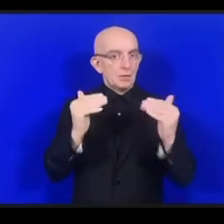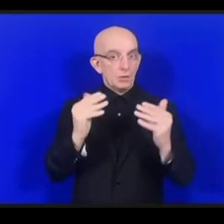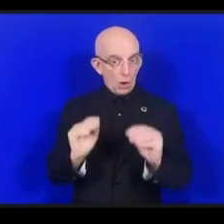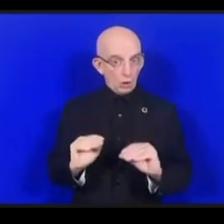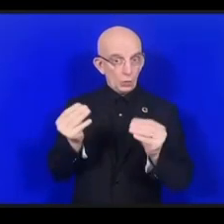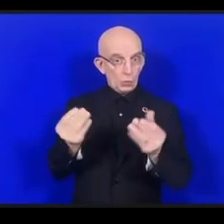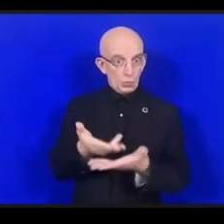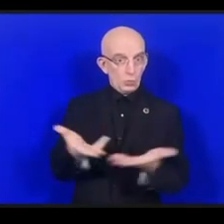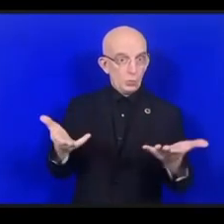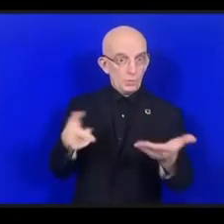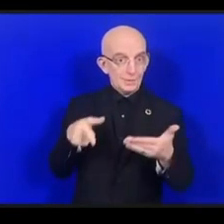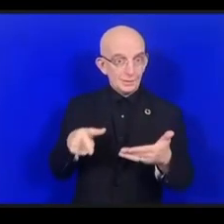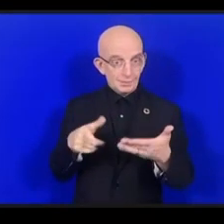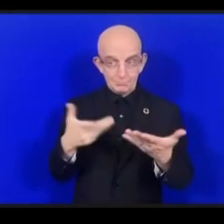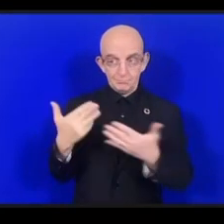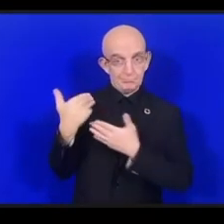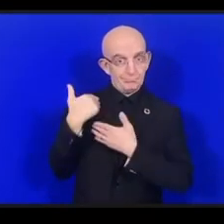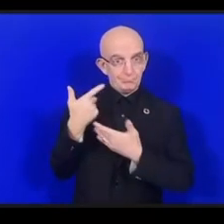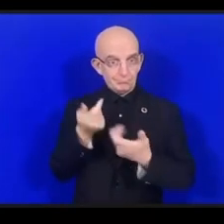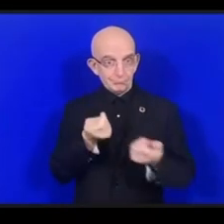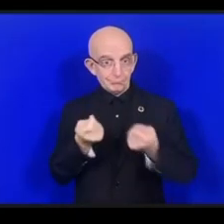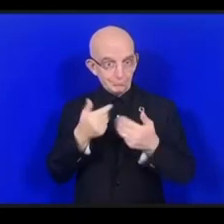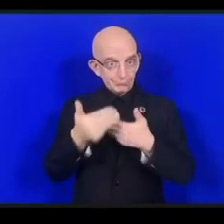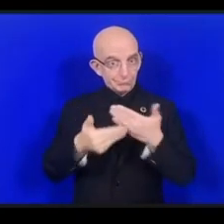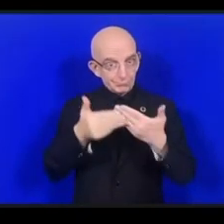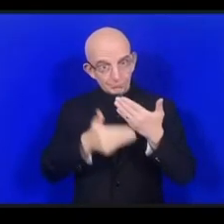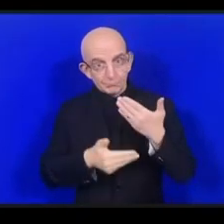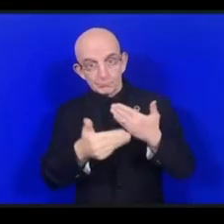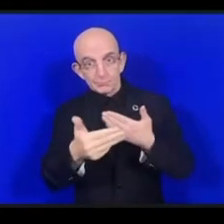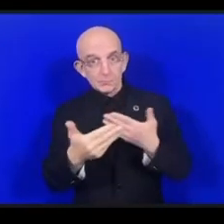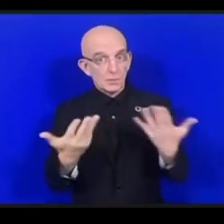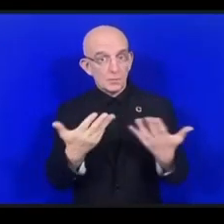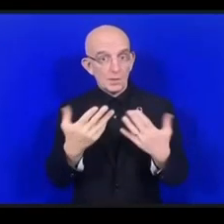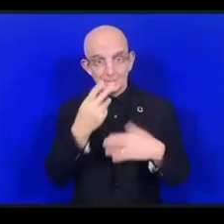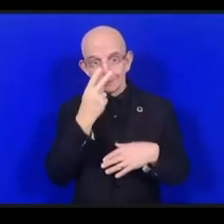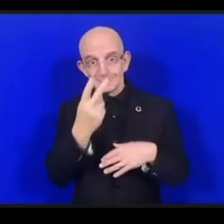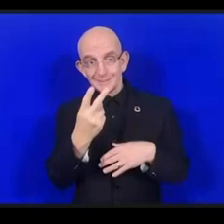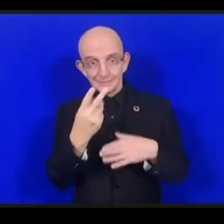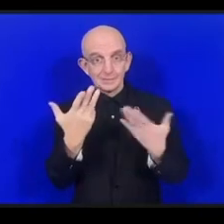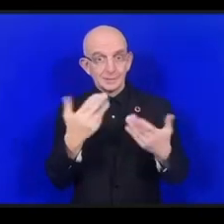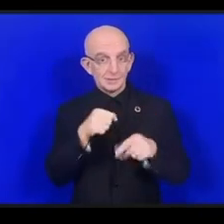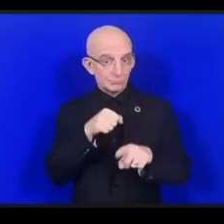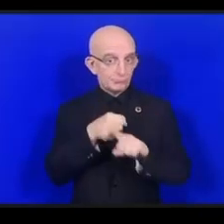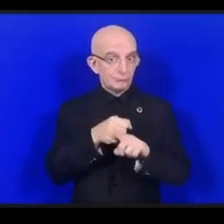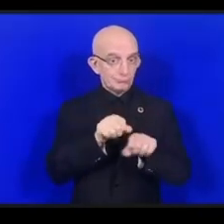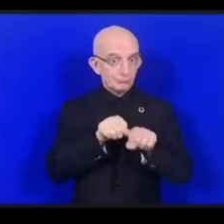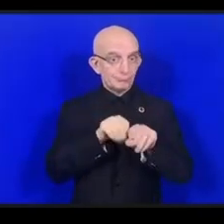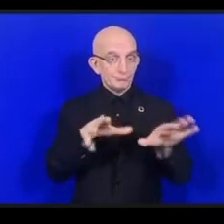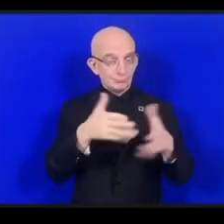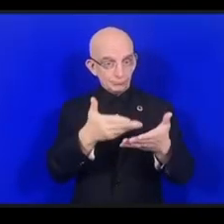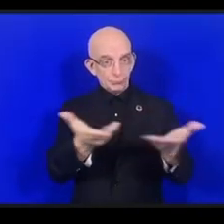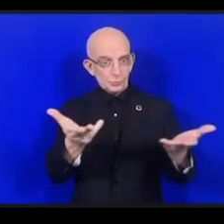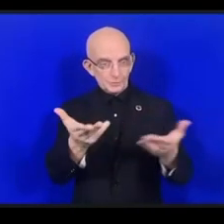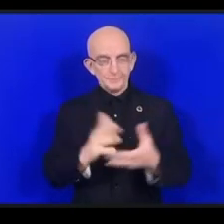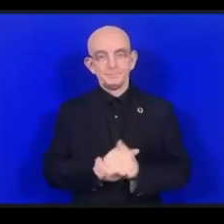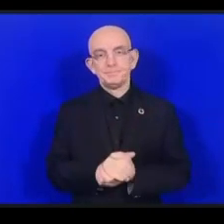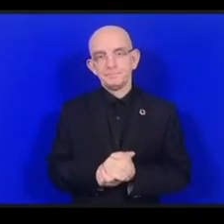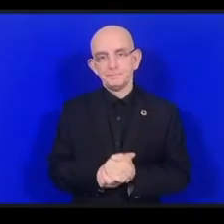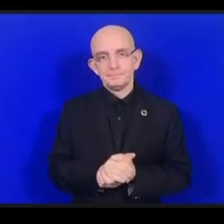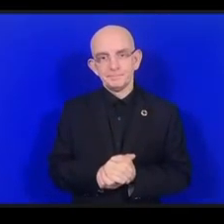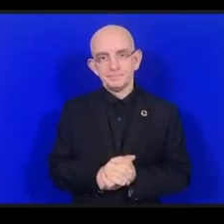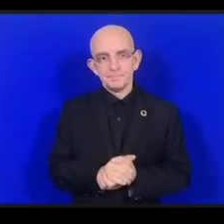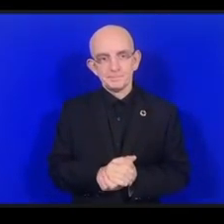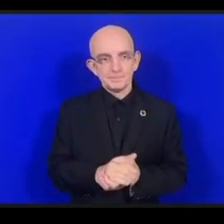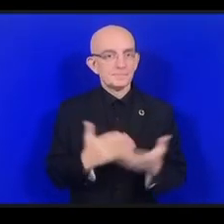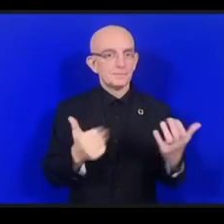么你对互联网治理这个未来的发展有什么的预期？这方面成功一些经验和